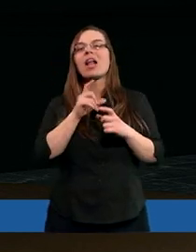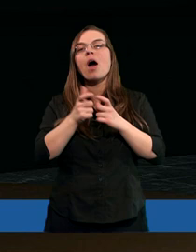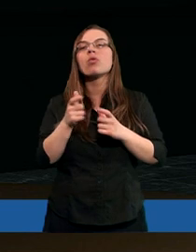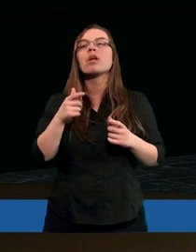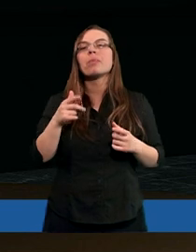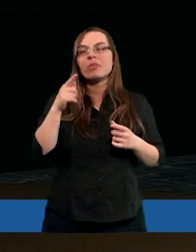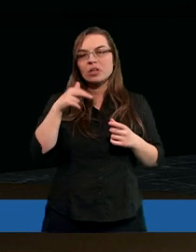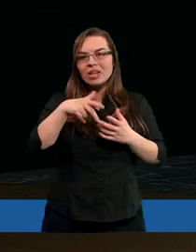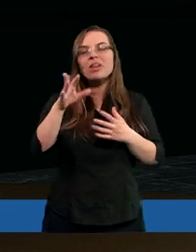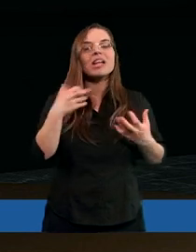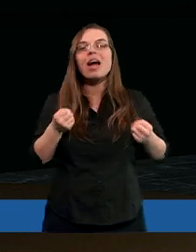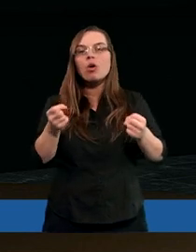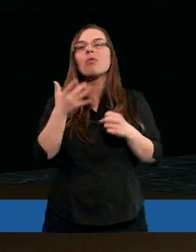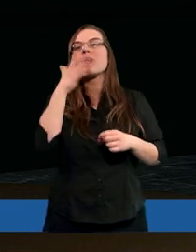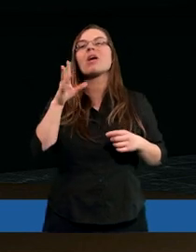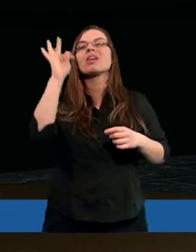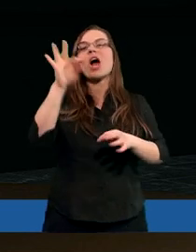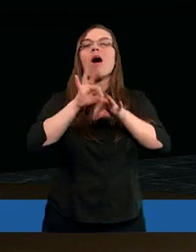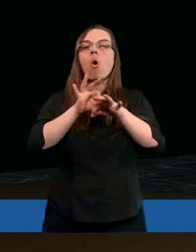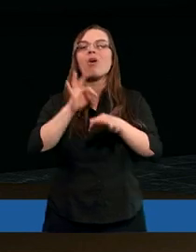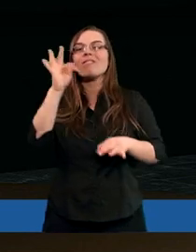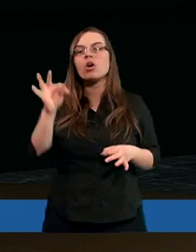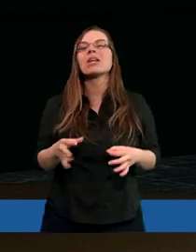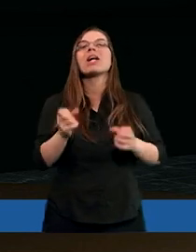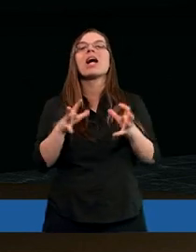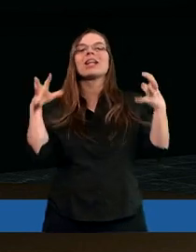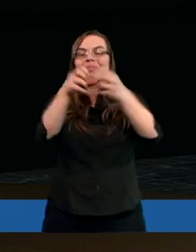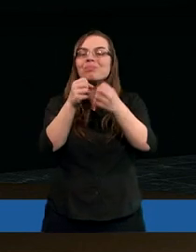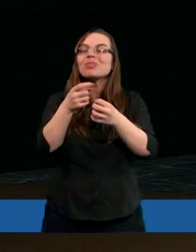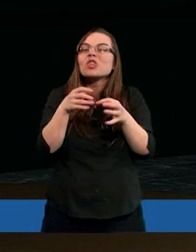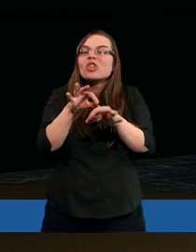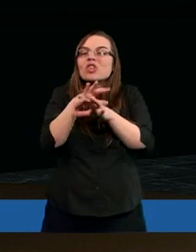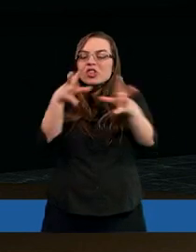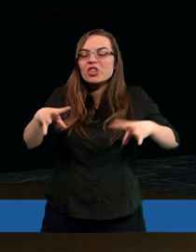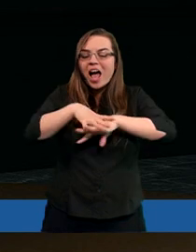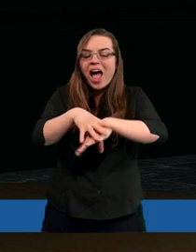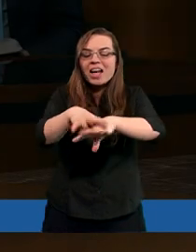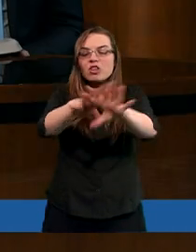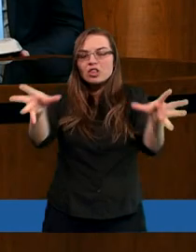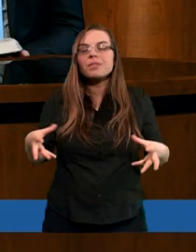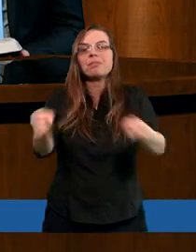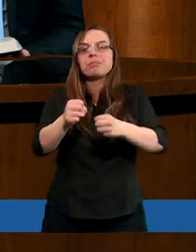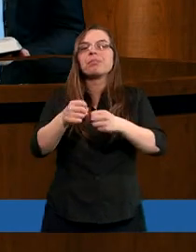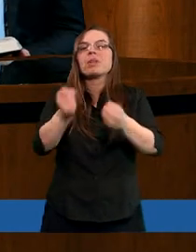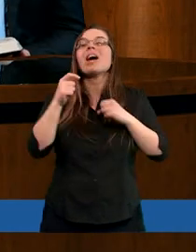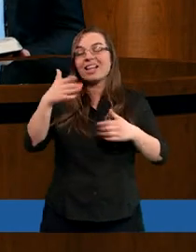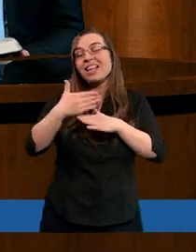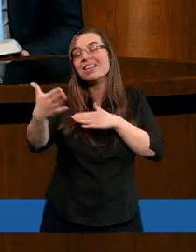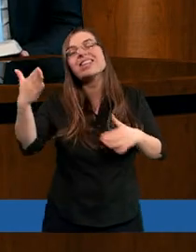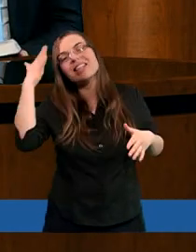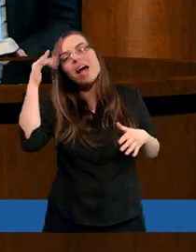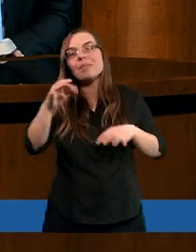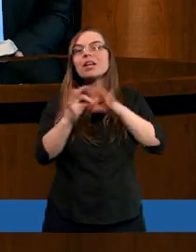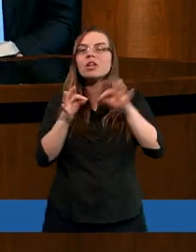ciężko pracując, nic nie złowiliśmy, ale na słowo Twoje zarzucę sieci. to, co dalej się dzieje, my to znamy, że